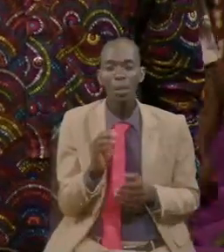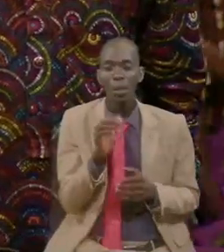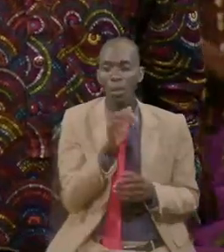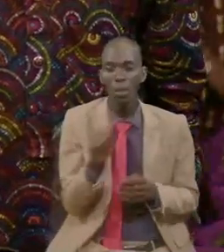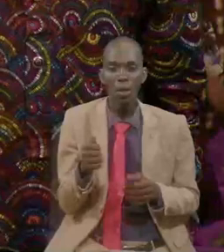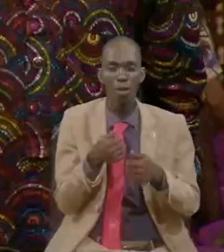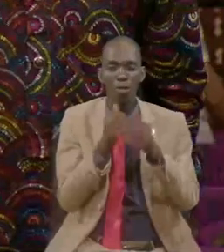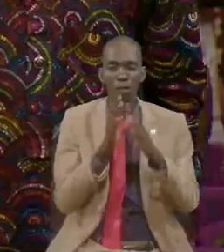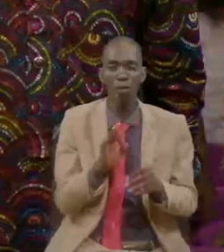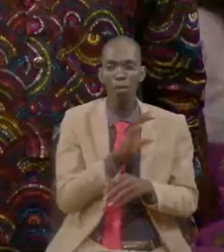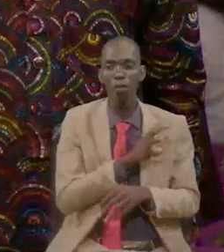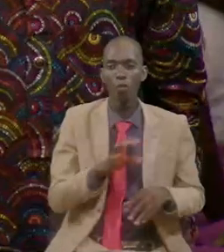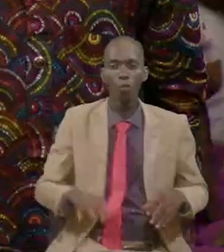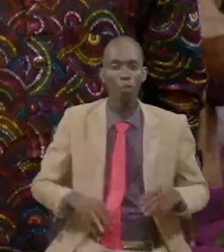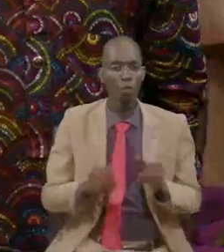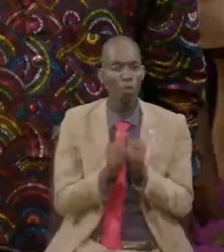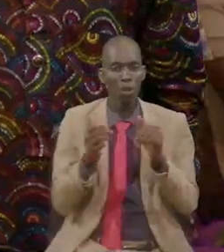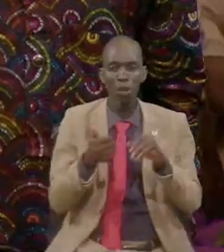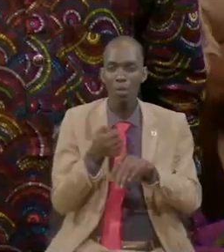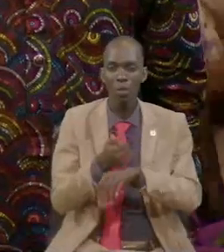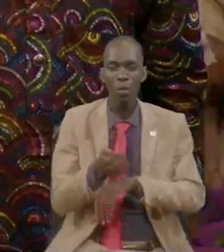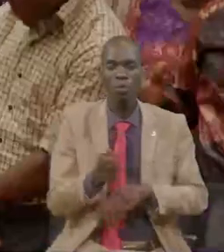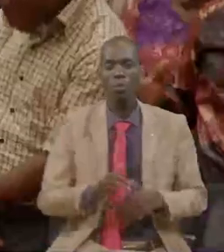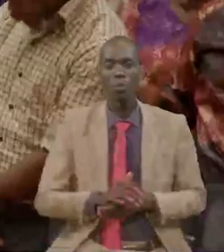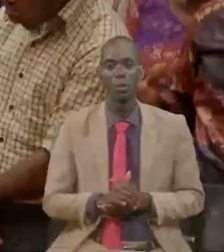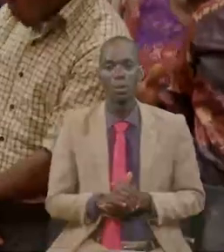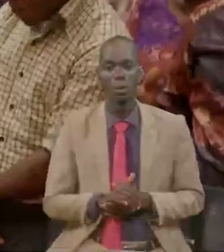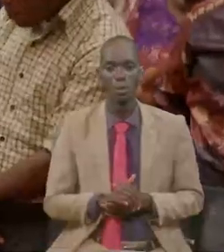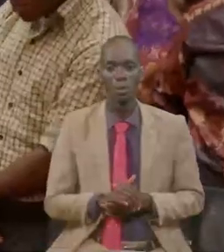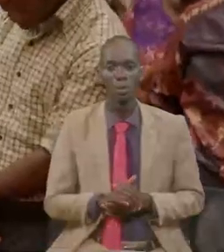Soyez un disciple irréprochable de Christ.